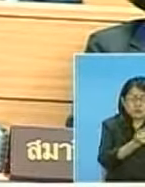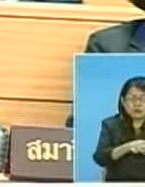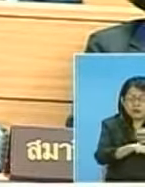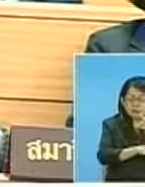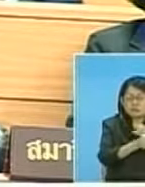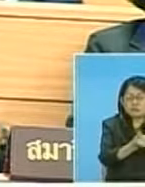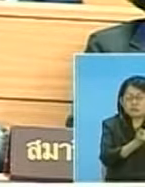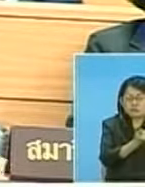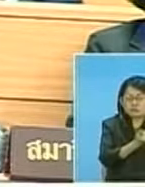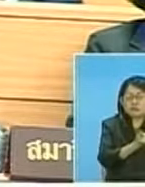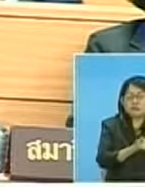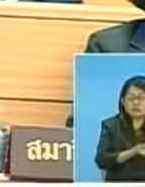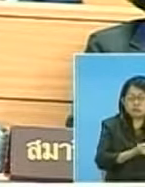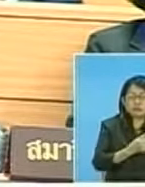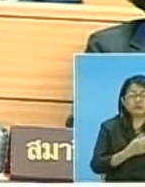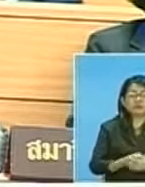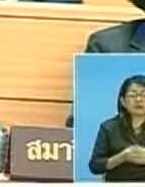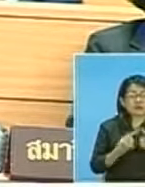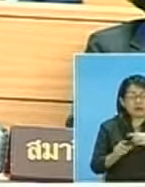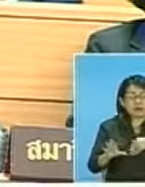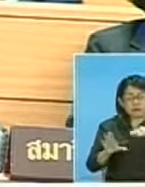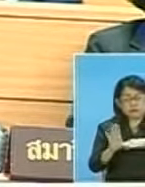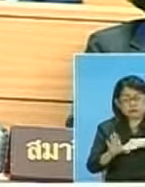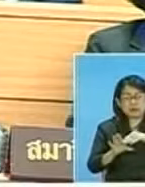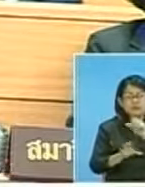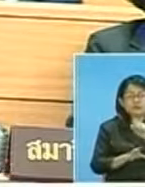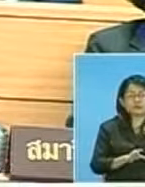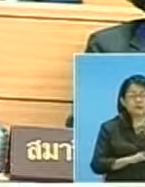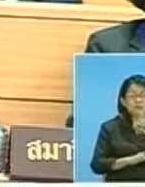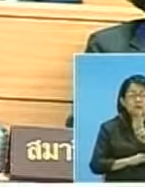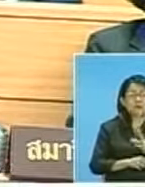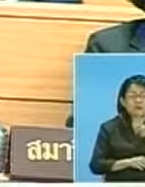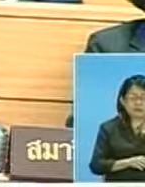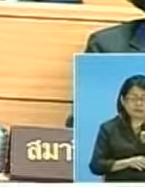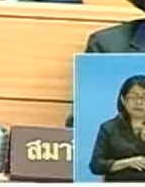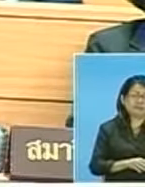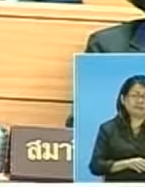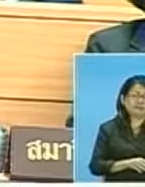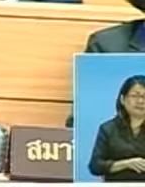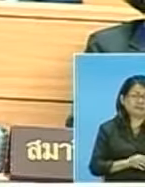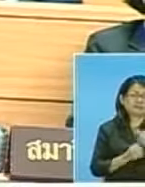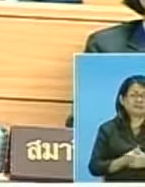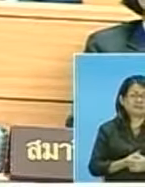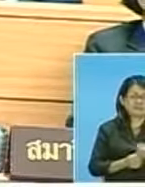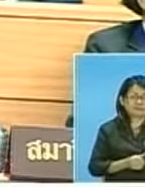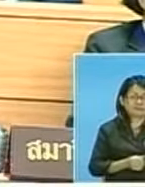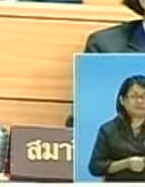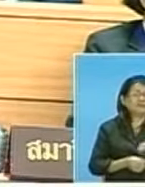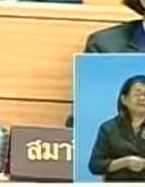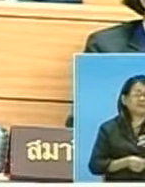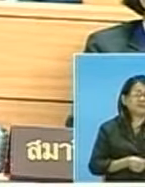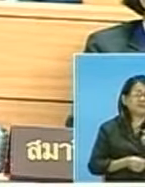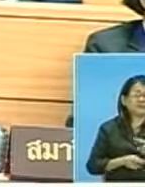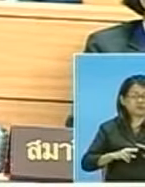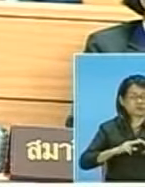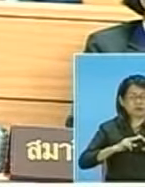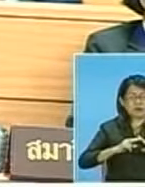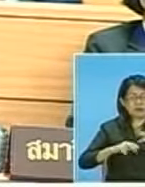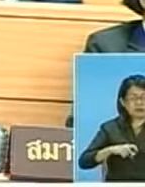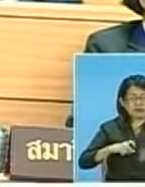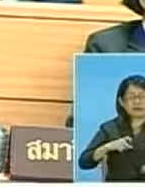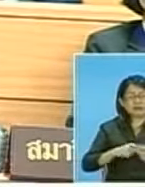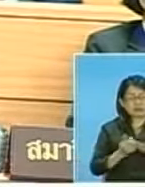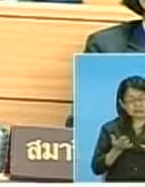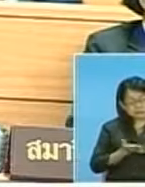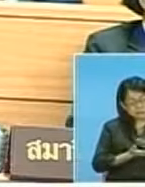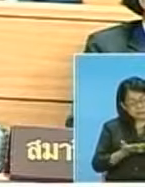เรื่องการเมืองอยู่ถ้ามาเป็นส.ส.ร.นั้นก็แน่นอนว่าก็คงจะไม่เป็นตัวของตัวเองก็คง